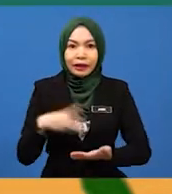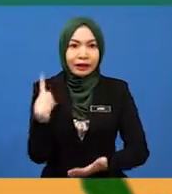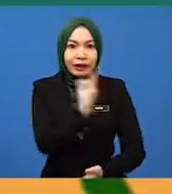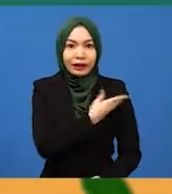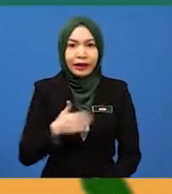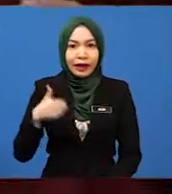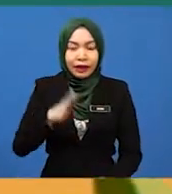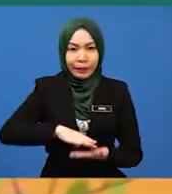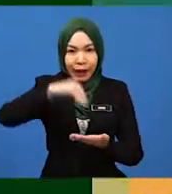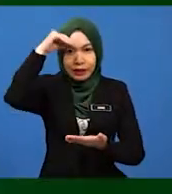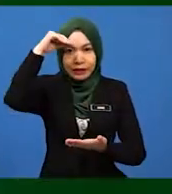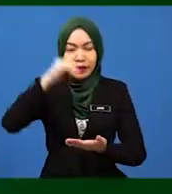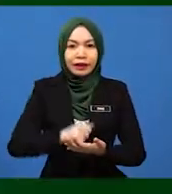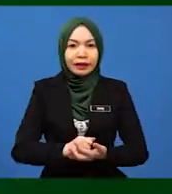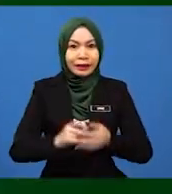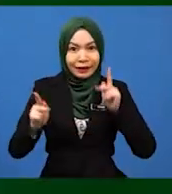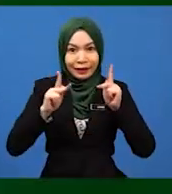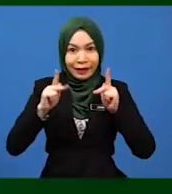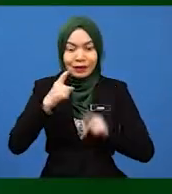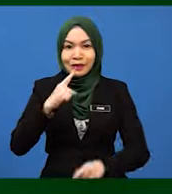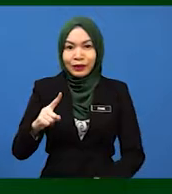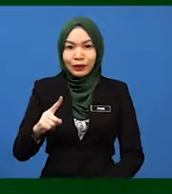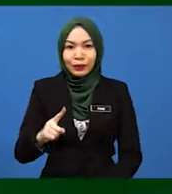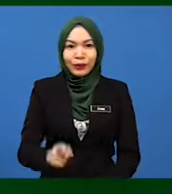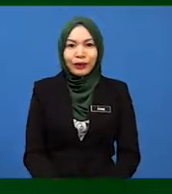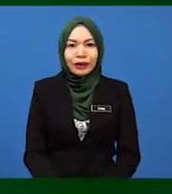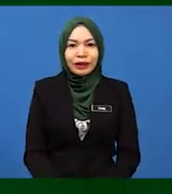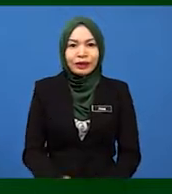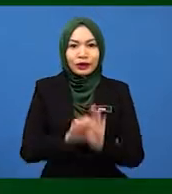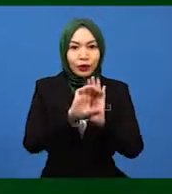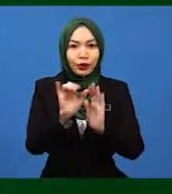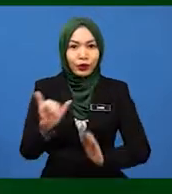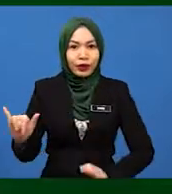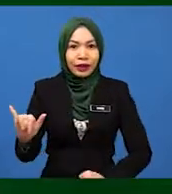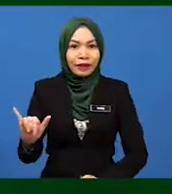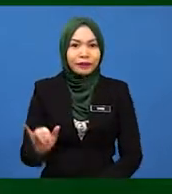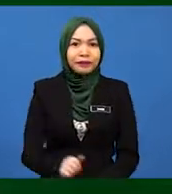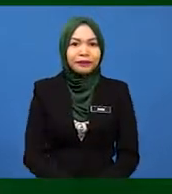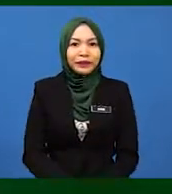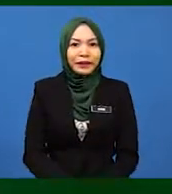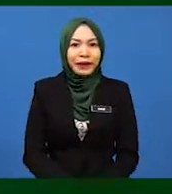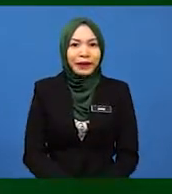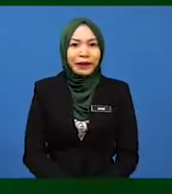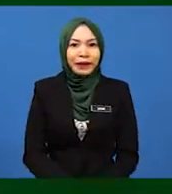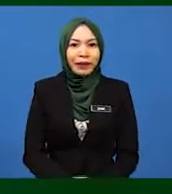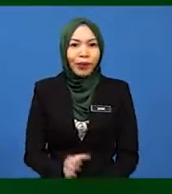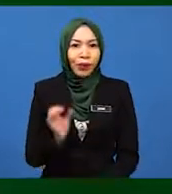kita akan belajar kata seru seperti amboi,